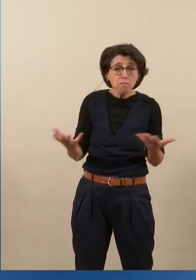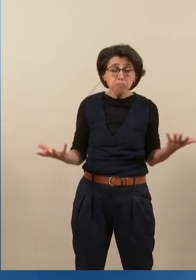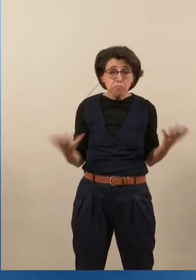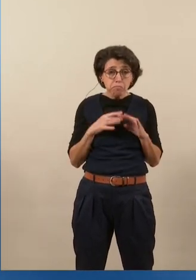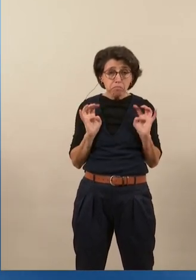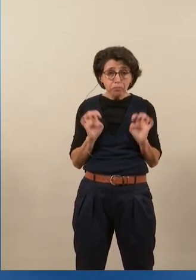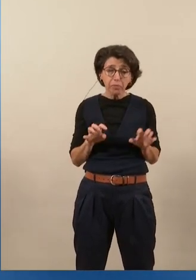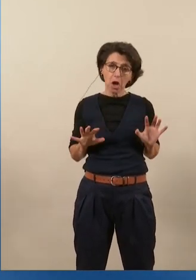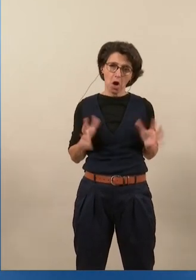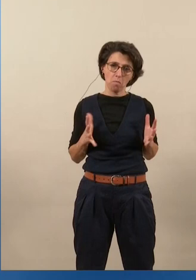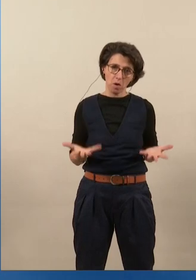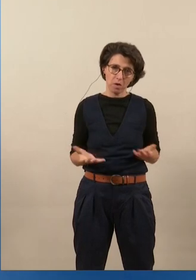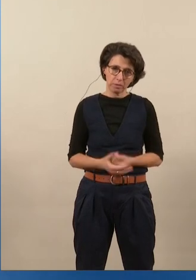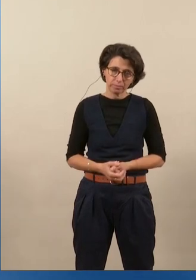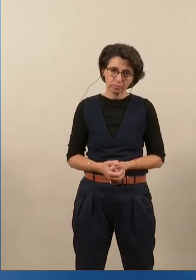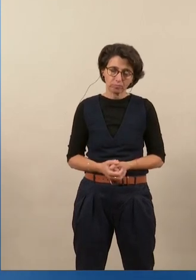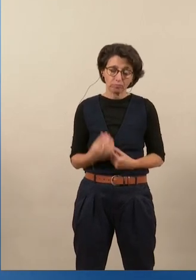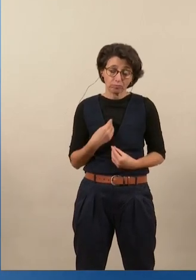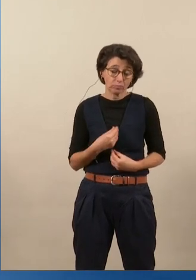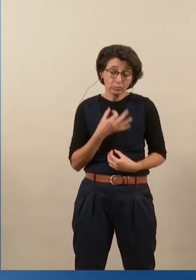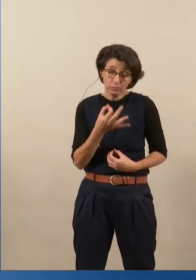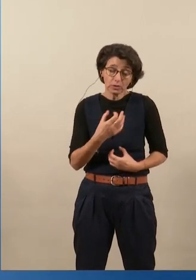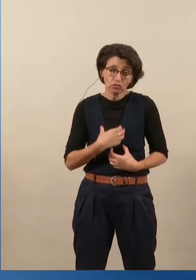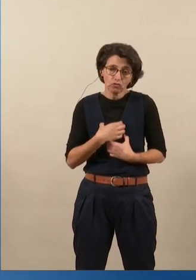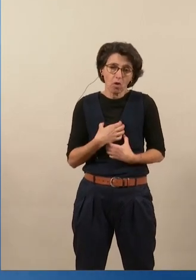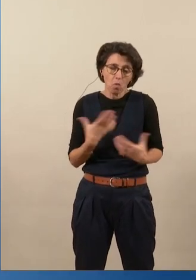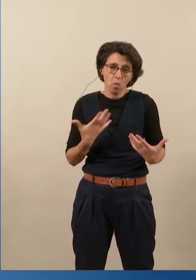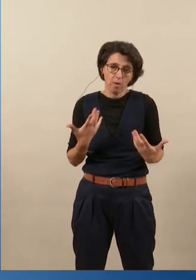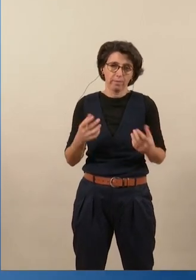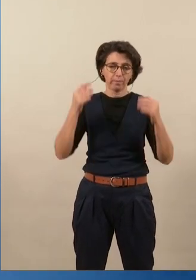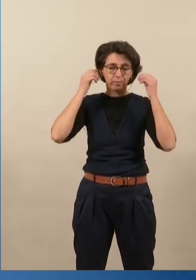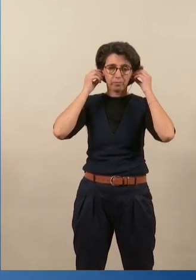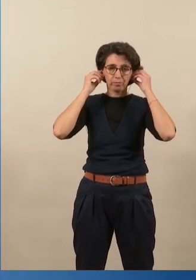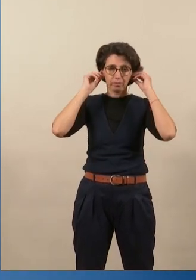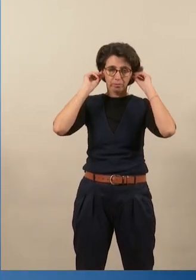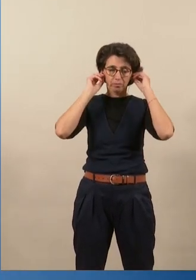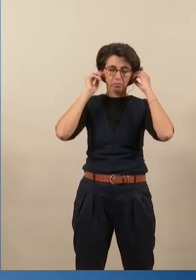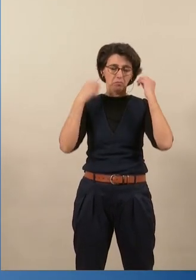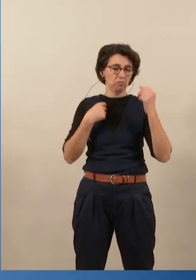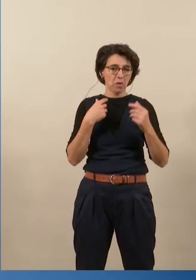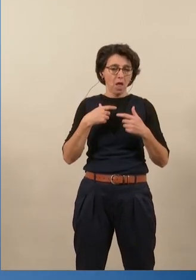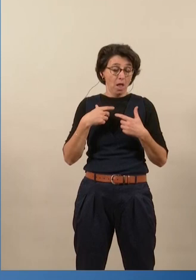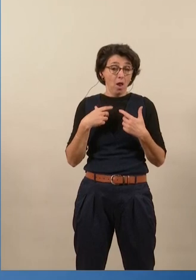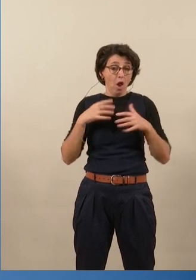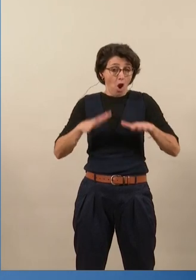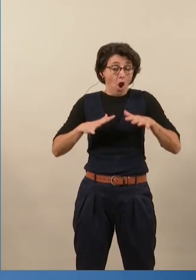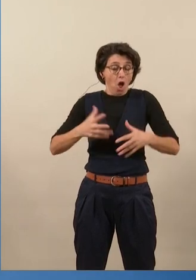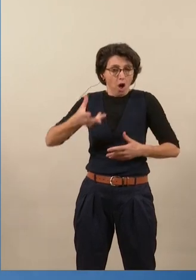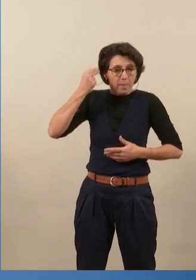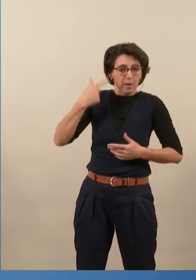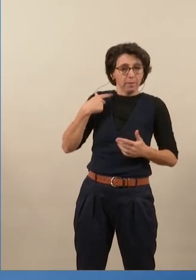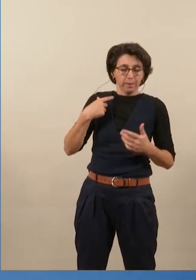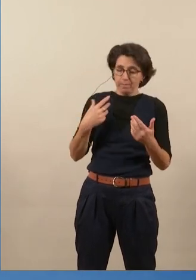eu du mal à enregistrer c'est que j'imagine comme comme vous la voyez vous-même cette